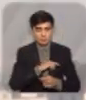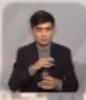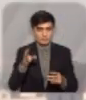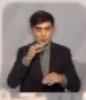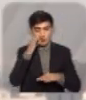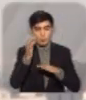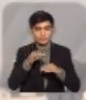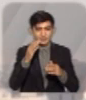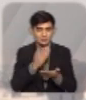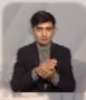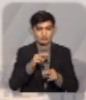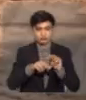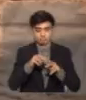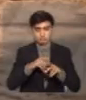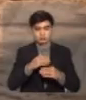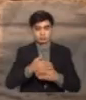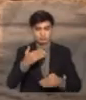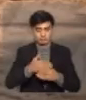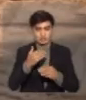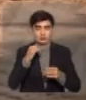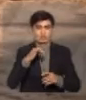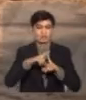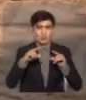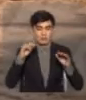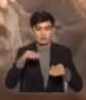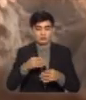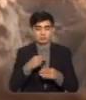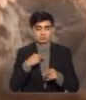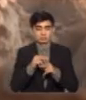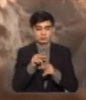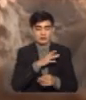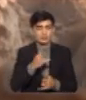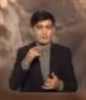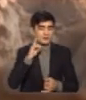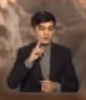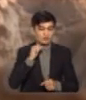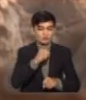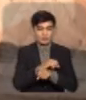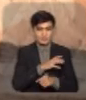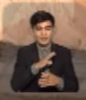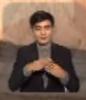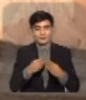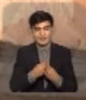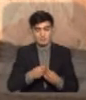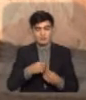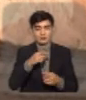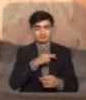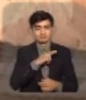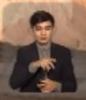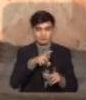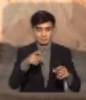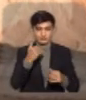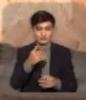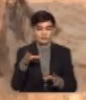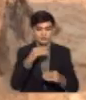опыт в строительстве школ и многоэтажных домов. Сейчас работы на объекте временно приостановили. Семьям погибших в компании обещали оказать